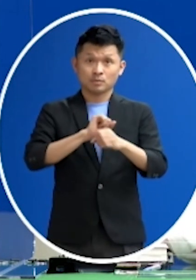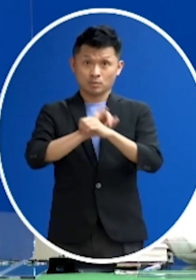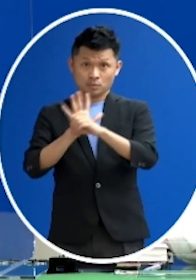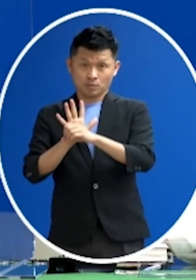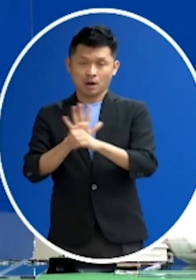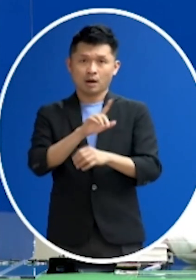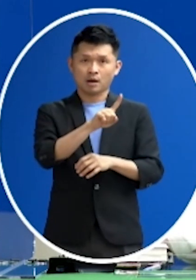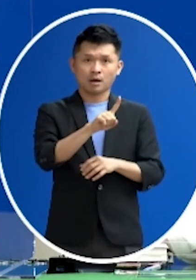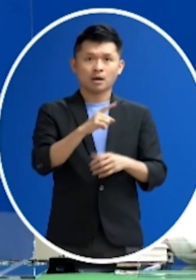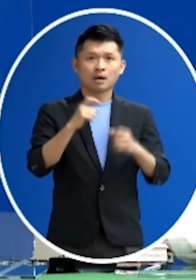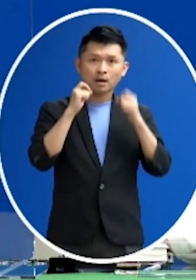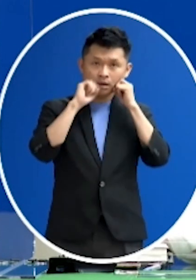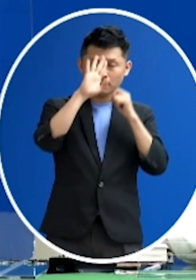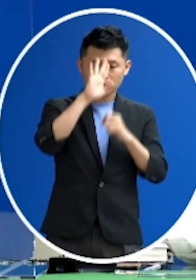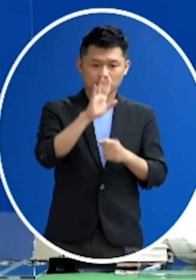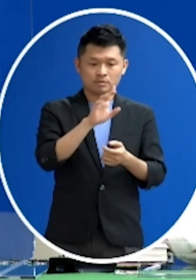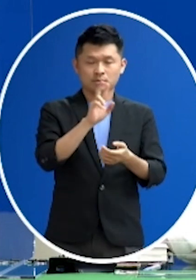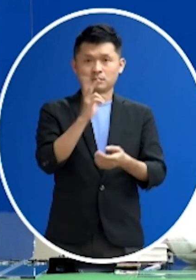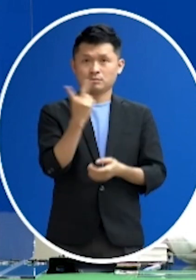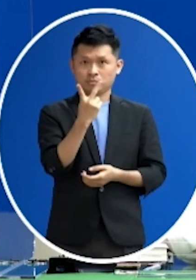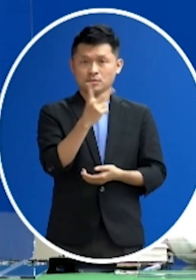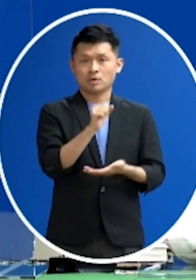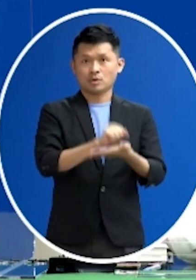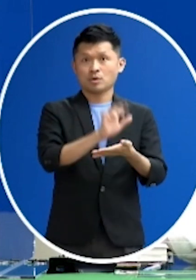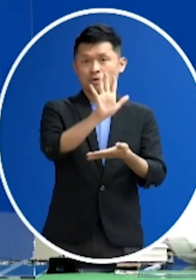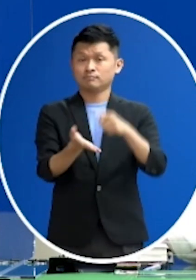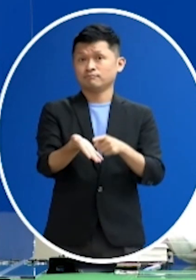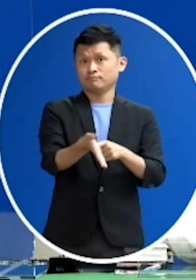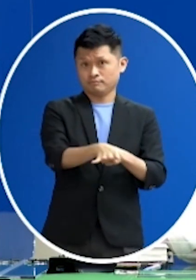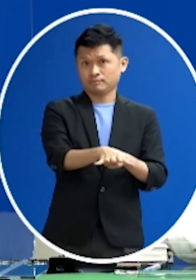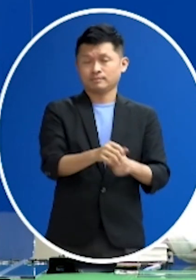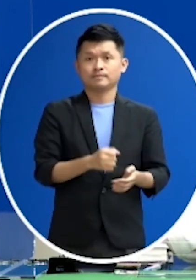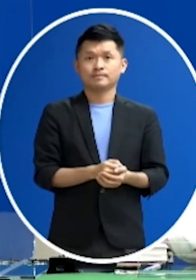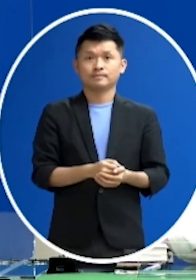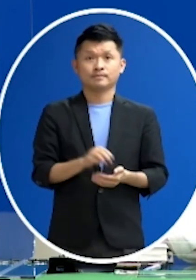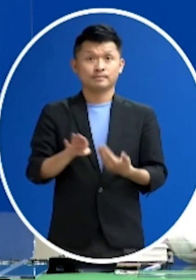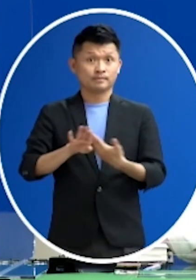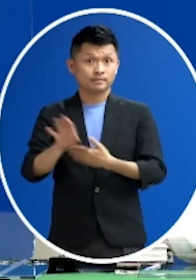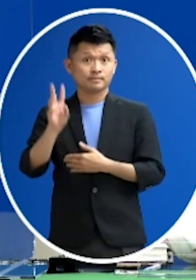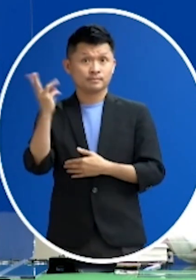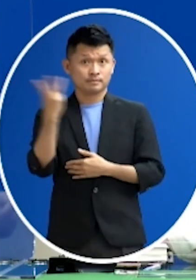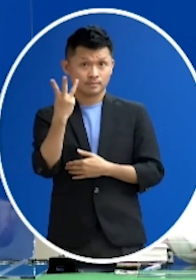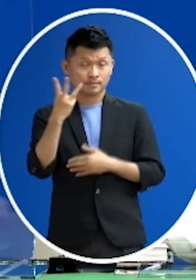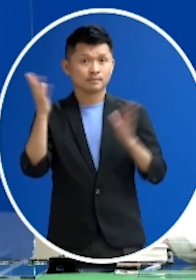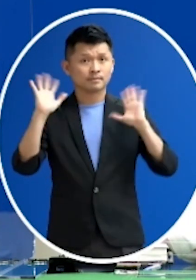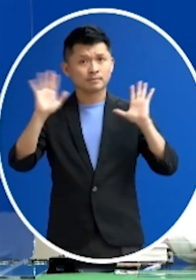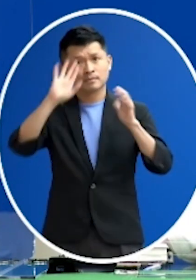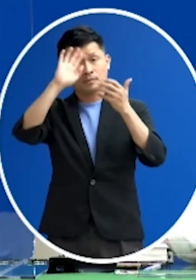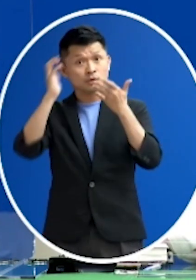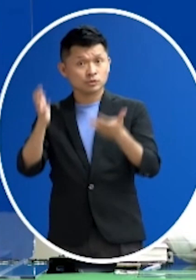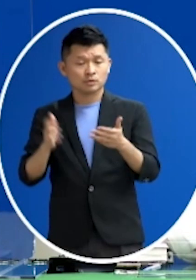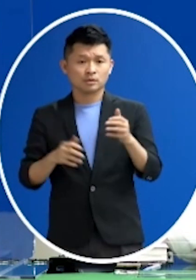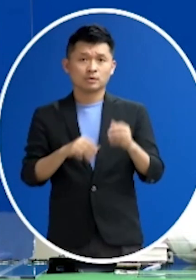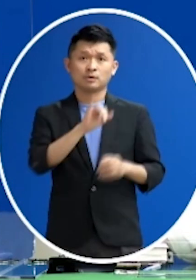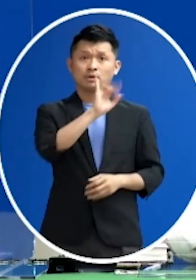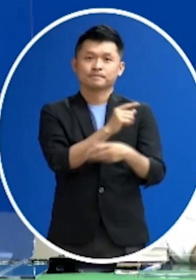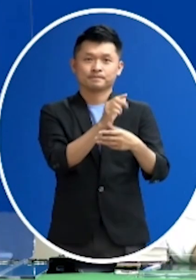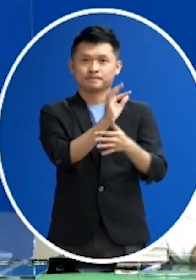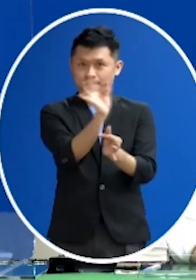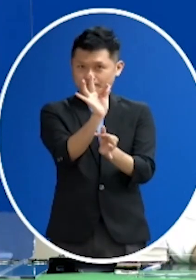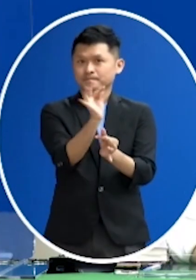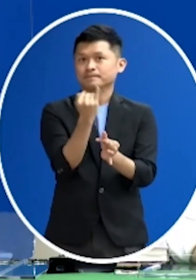它也是算入我们的这个染疫相关的一个死亡。那另外有三位儿童的重症都是密食系的个